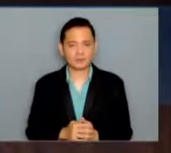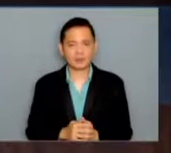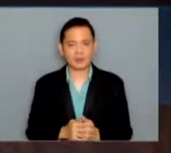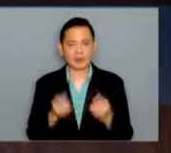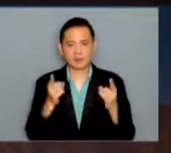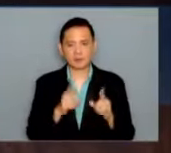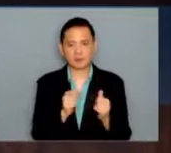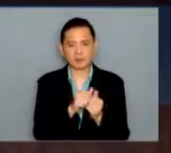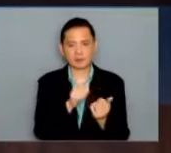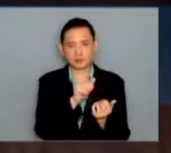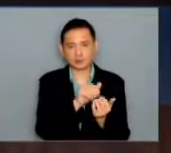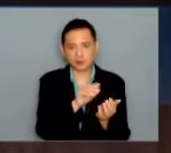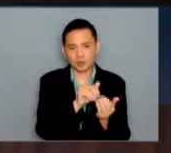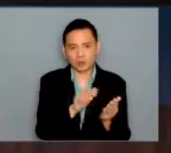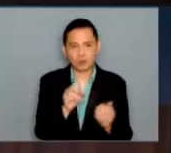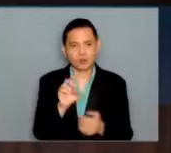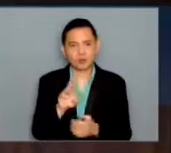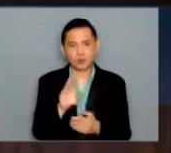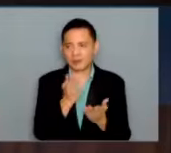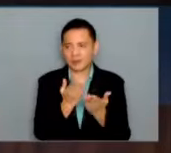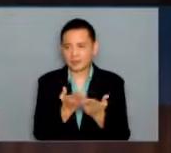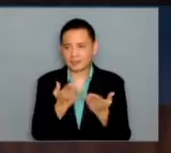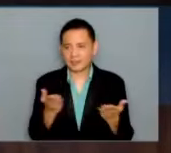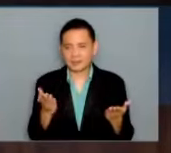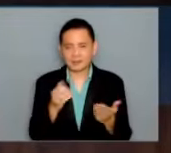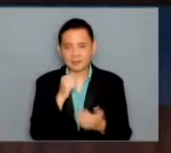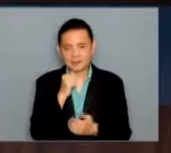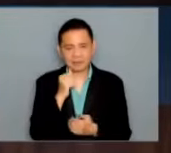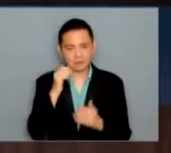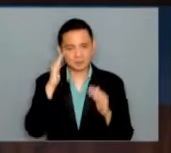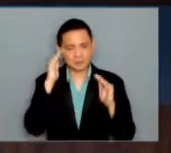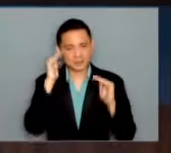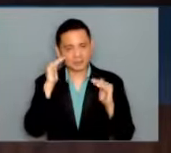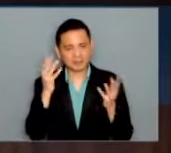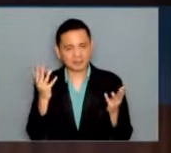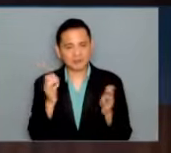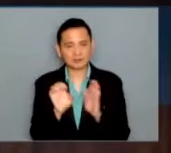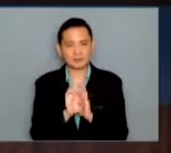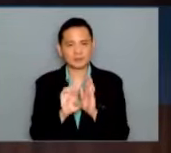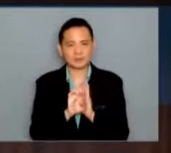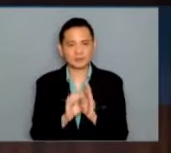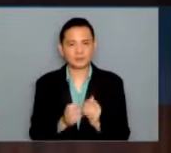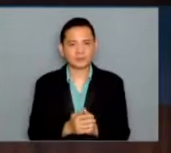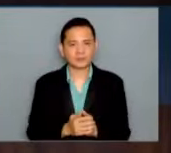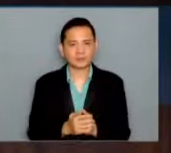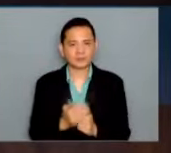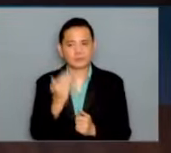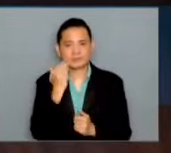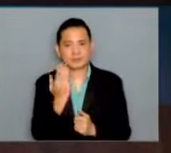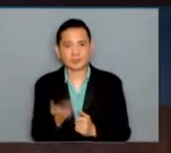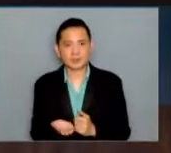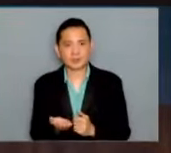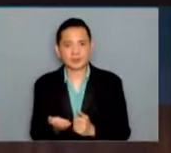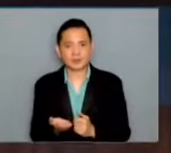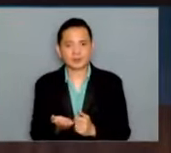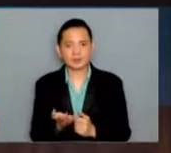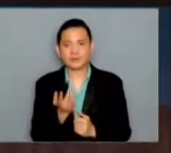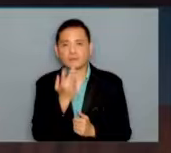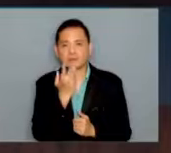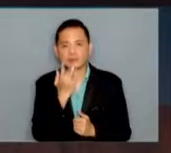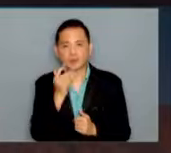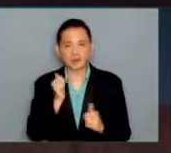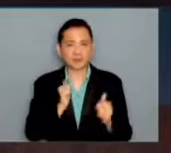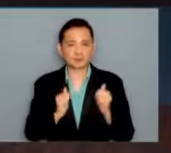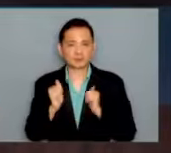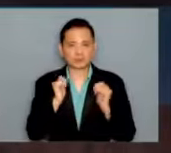kuminsan sa mga bagay na hindi natin akalain, iiyakan natin. Halimbawa, namatay yung inyong paboritong artista. Taong